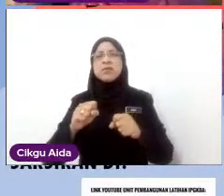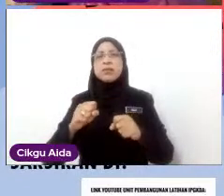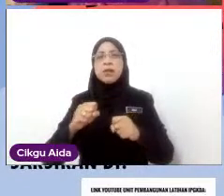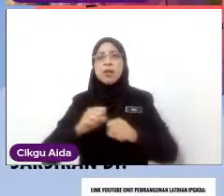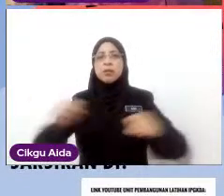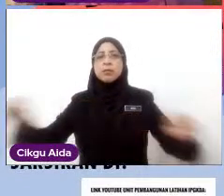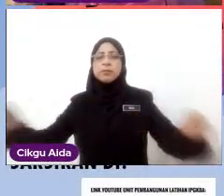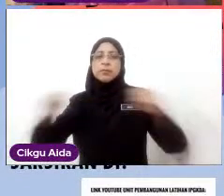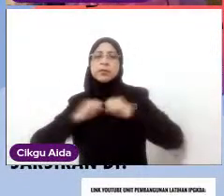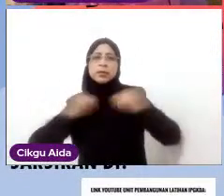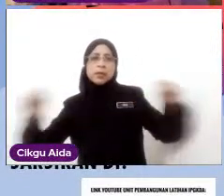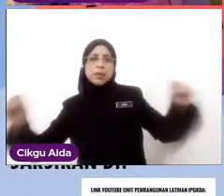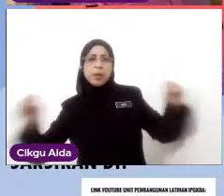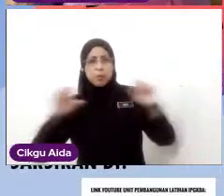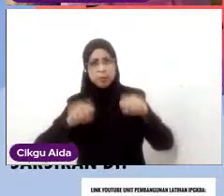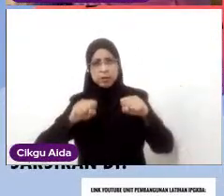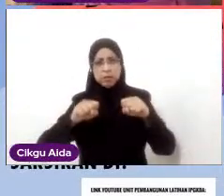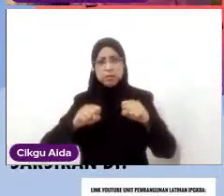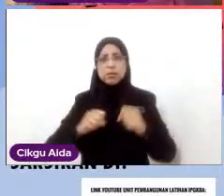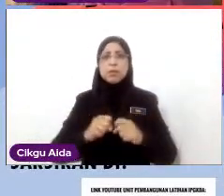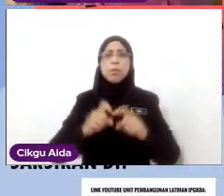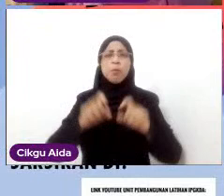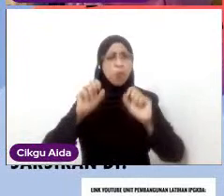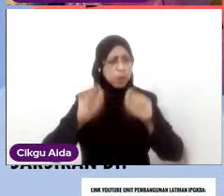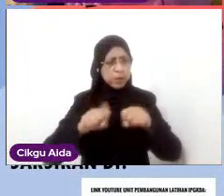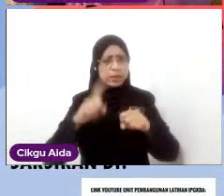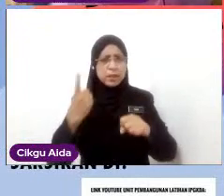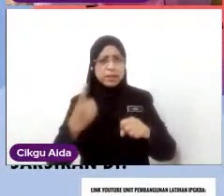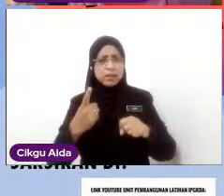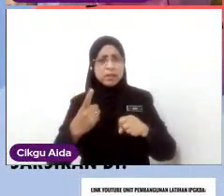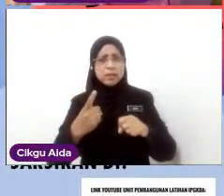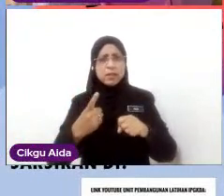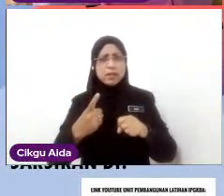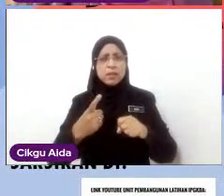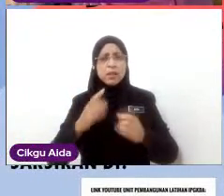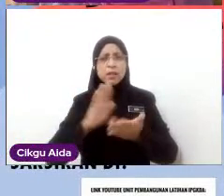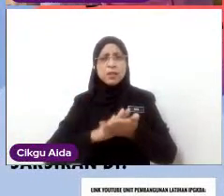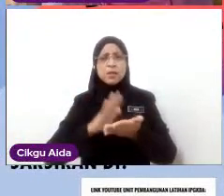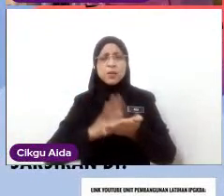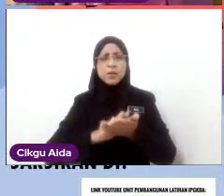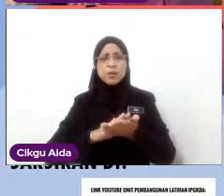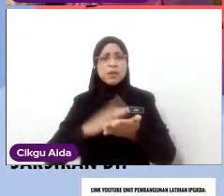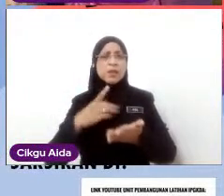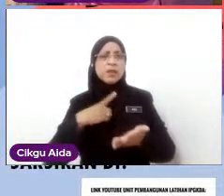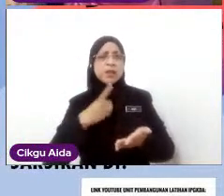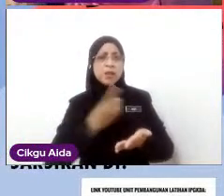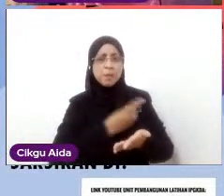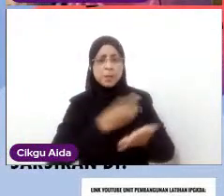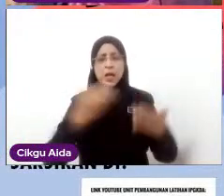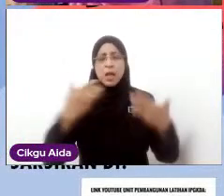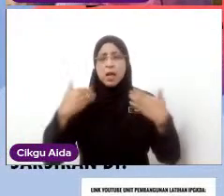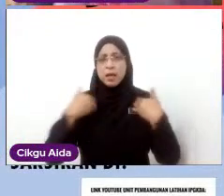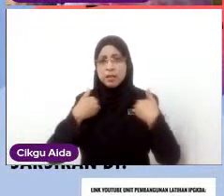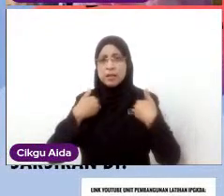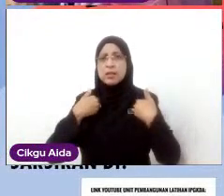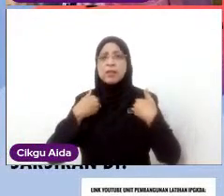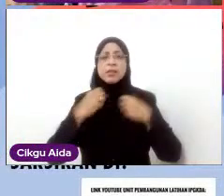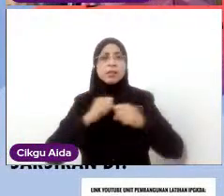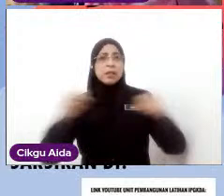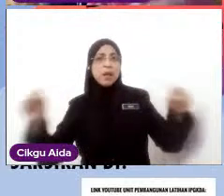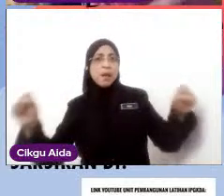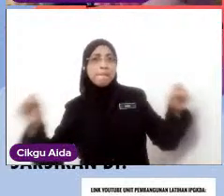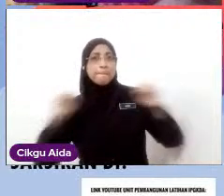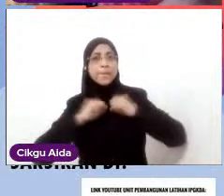ke exercise? Boleh ke senam aerobik? Sebenarnya boleh. Diorang boleh. Sekolah kita orang memang selalu memang akan buat senam aerobik. Murid-murid ni